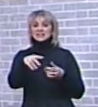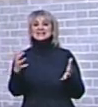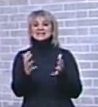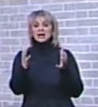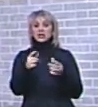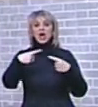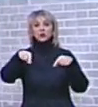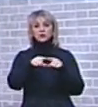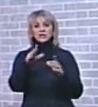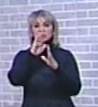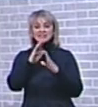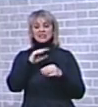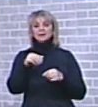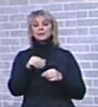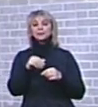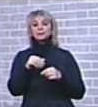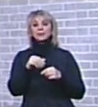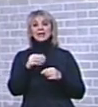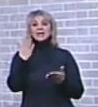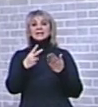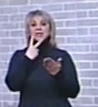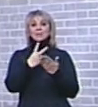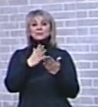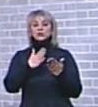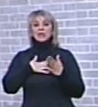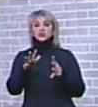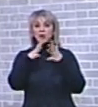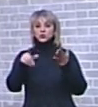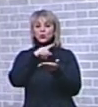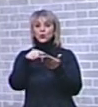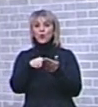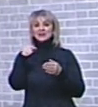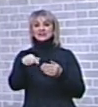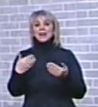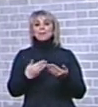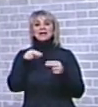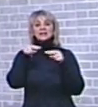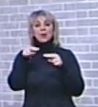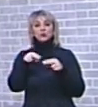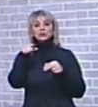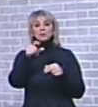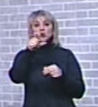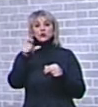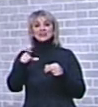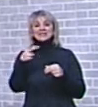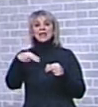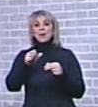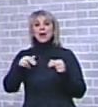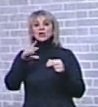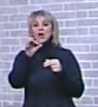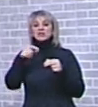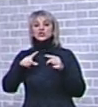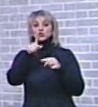сохранении окружающей среды. Если посмотрим наш большой город, ежедневно мы наблюдаем людей в парковой зоне,